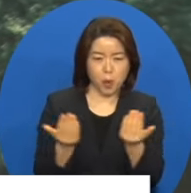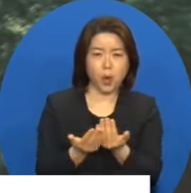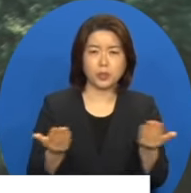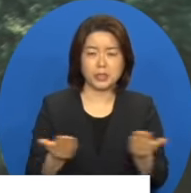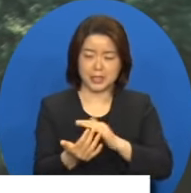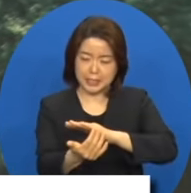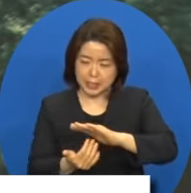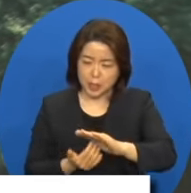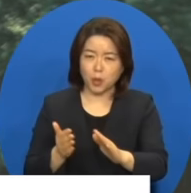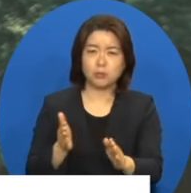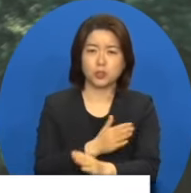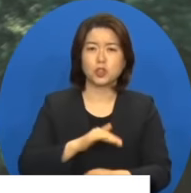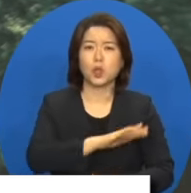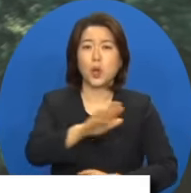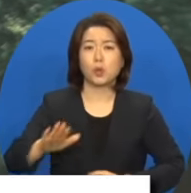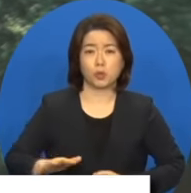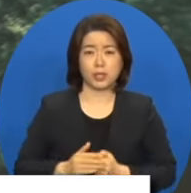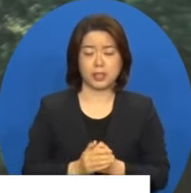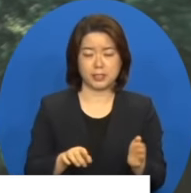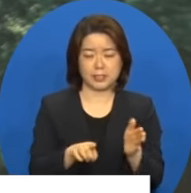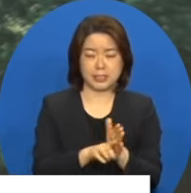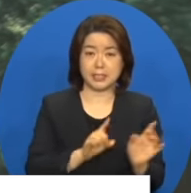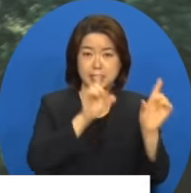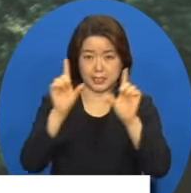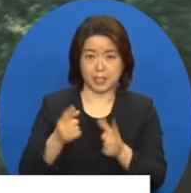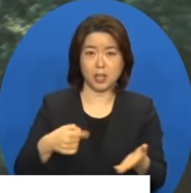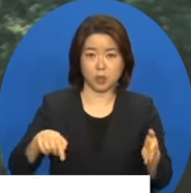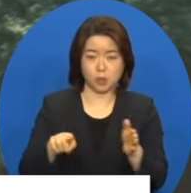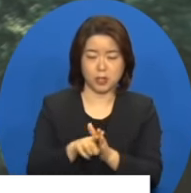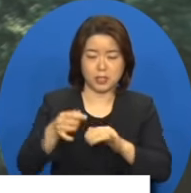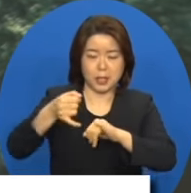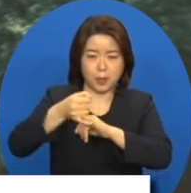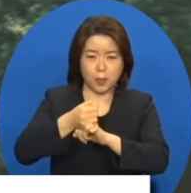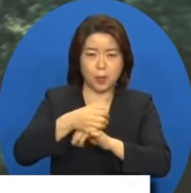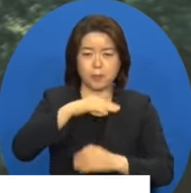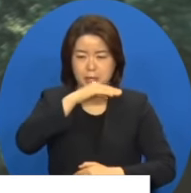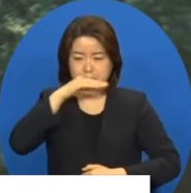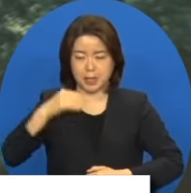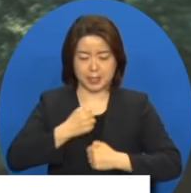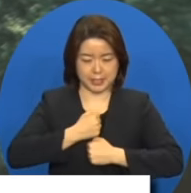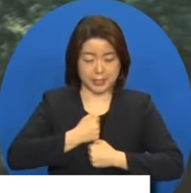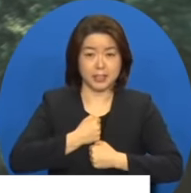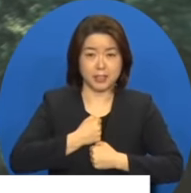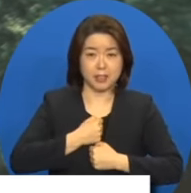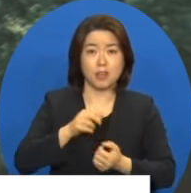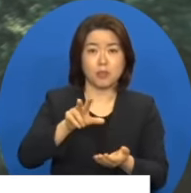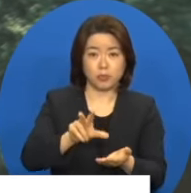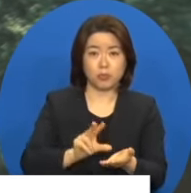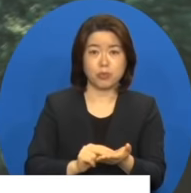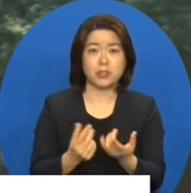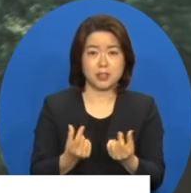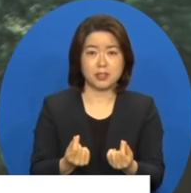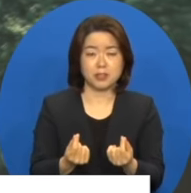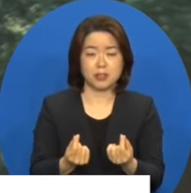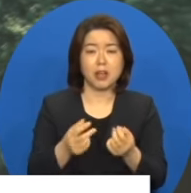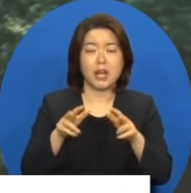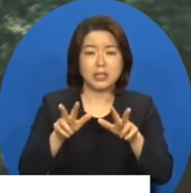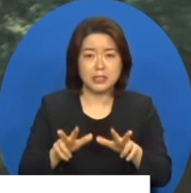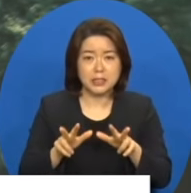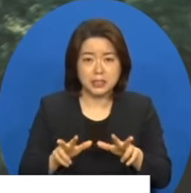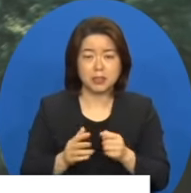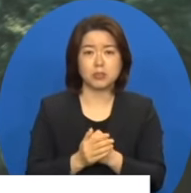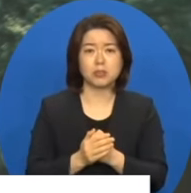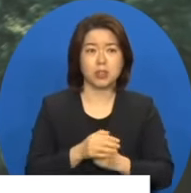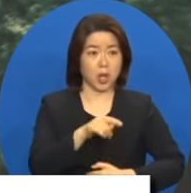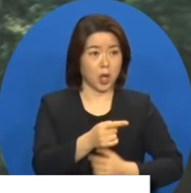전부터 우리가 신앙생활을 하려면 반드시 바로 해야 되겠다고 생각했던 문제들인데 지금은